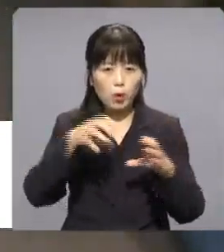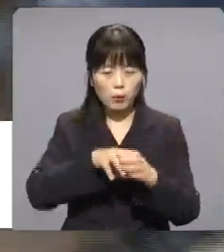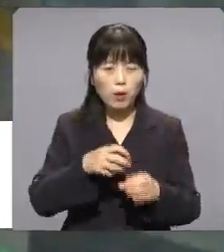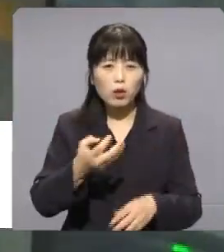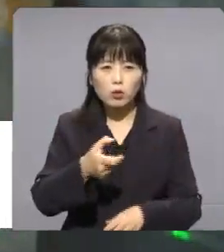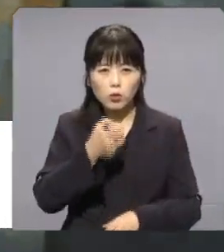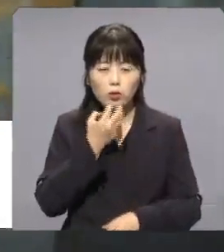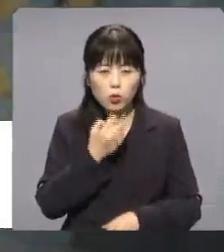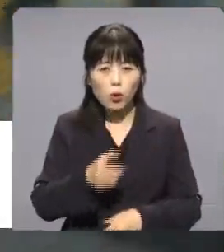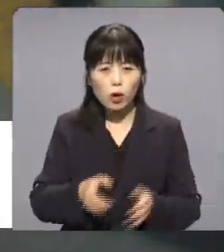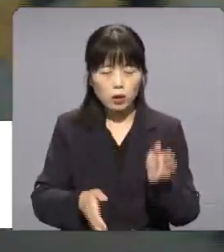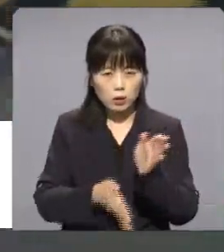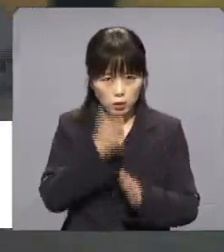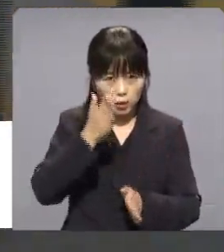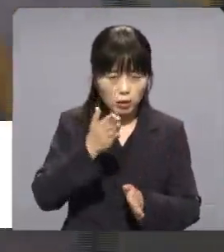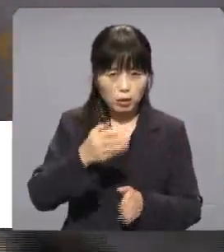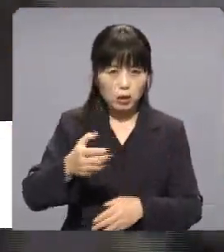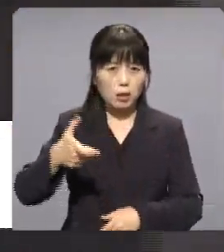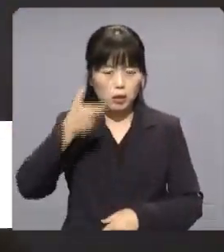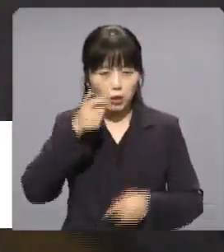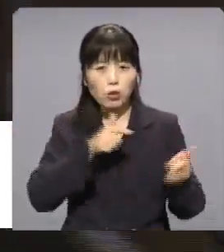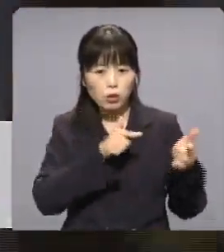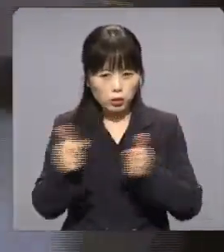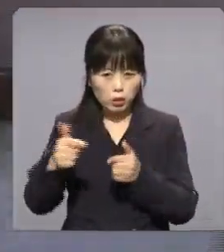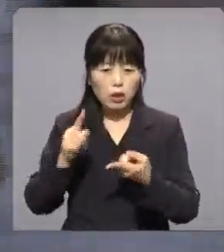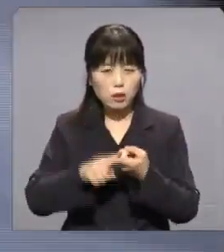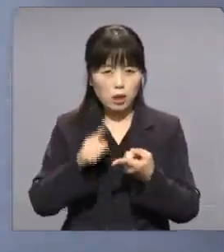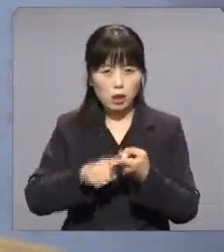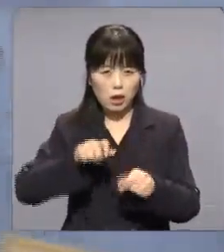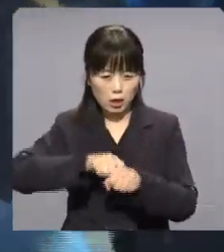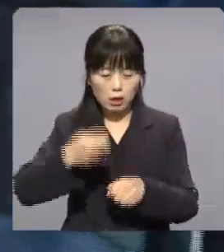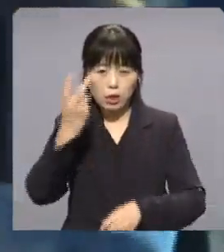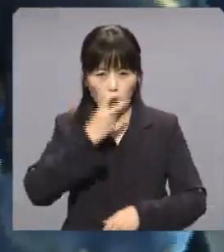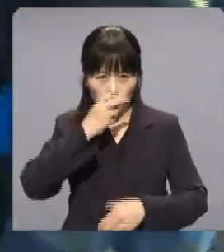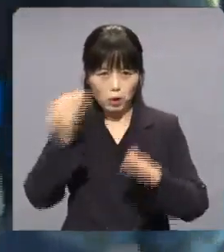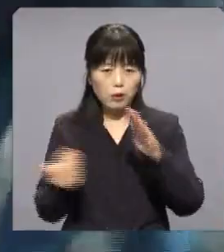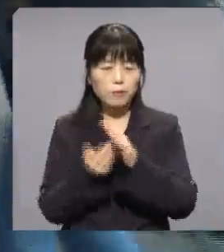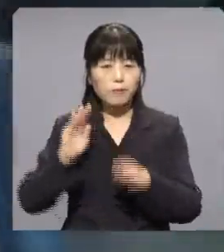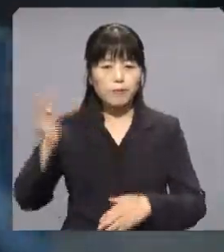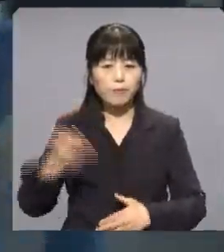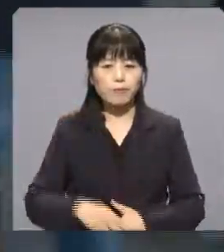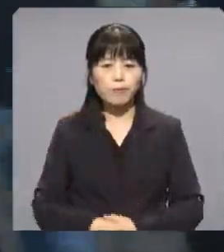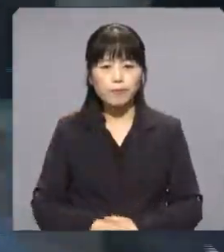서울시와 용산구청, 다산 콜센터 등에 대한 강제 수사도 이뤄졌습니다.